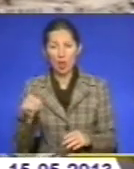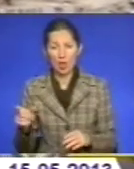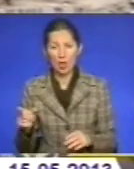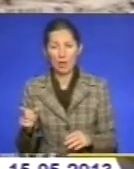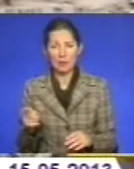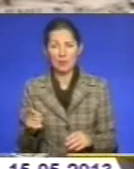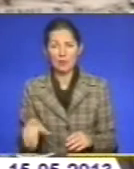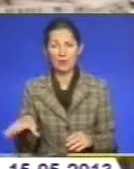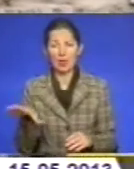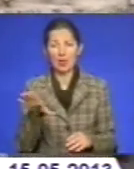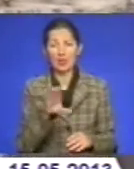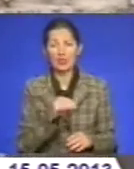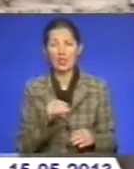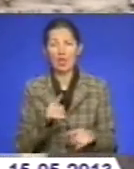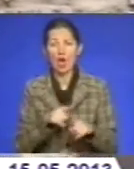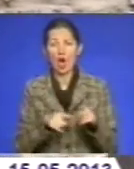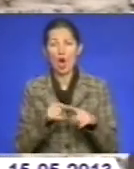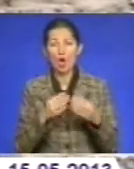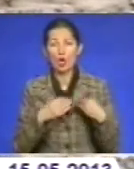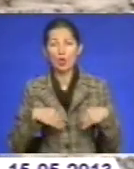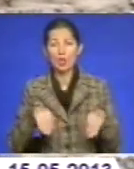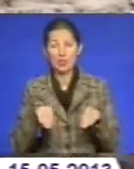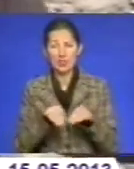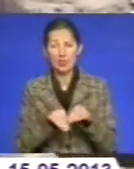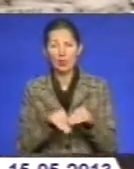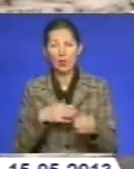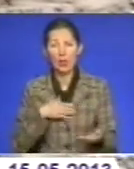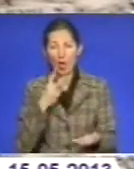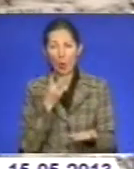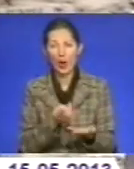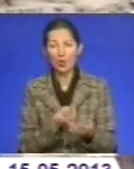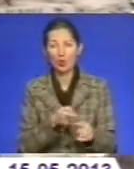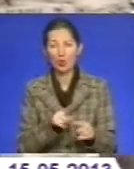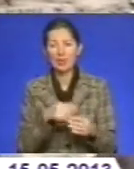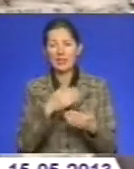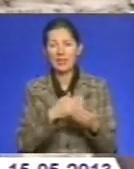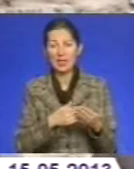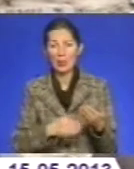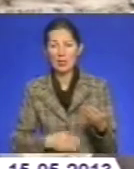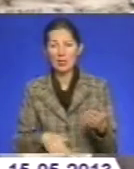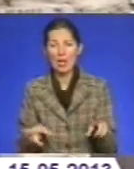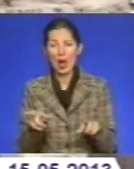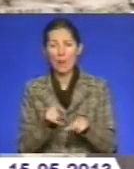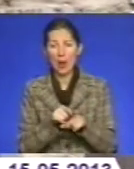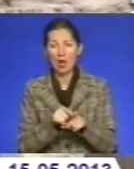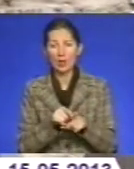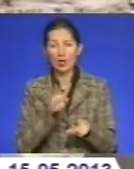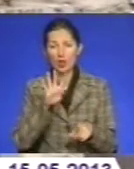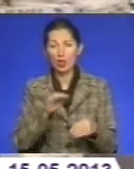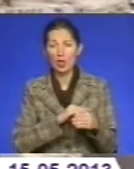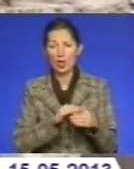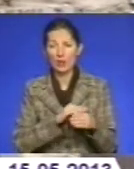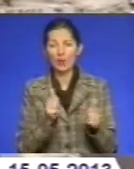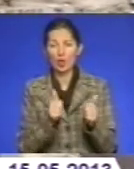Цілі родинні сім'ї, тобто ми бачимо на цій таблиці парами по 4 фамілії